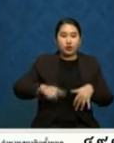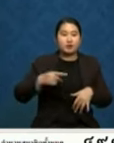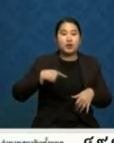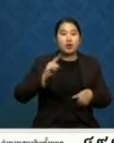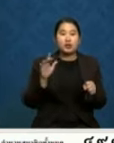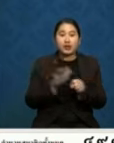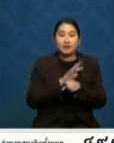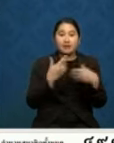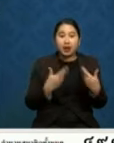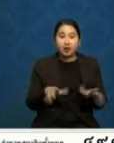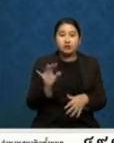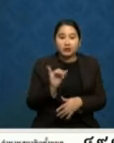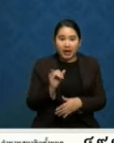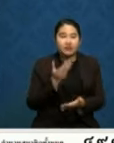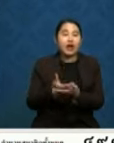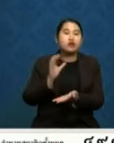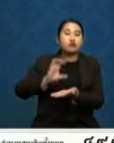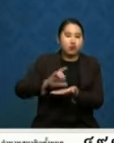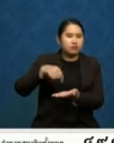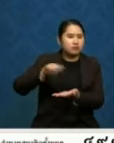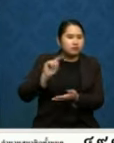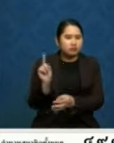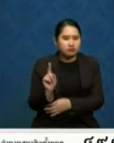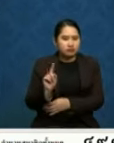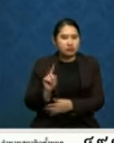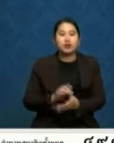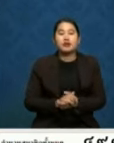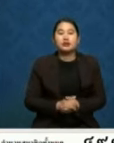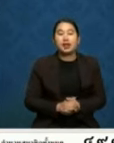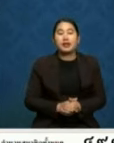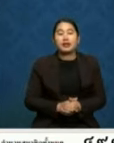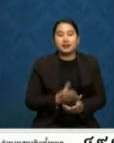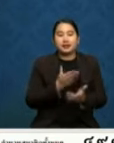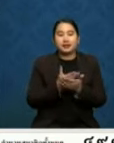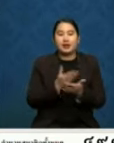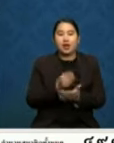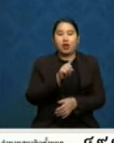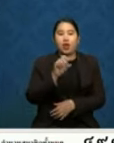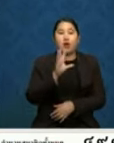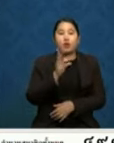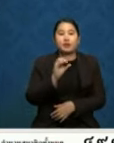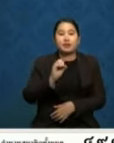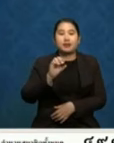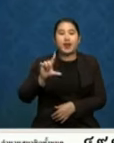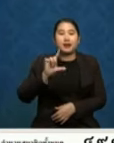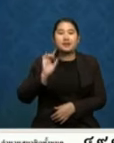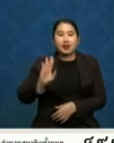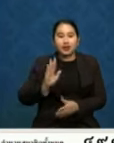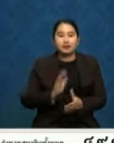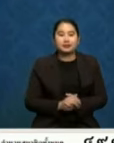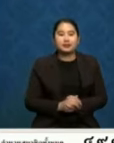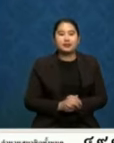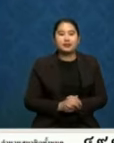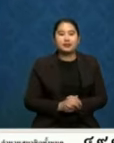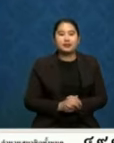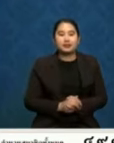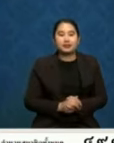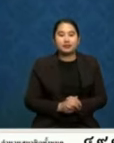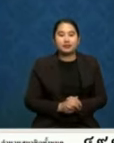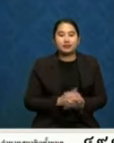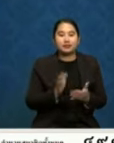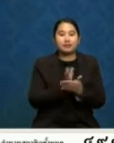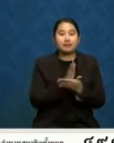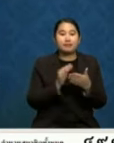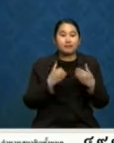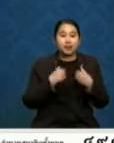ล้วหรือไม่มีการตั้งงบประมาณอย่างไรซึ่งงบประมาณ160ล้านบาทในส่วนของกองทุนยุติธรรมนะครับแบ่งเป็น4ส่วนครับ1